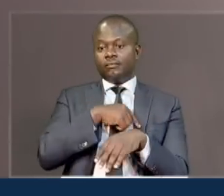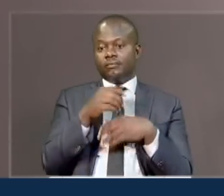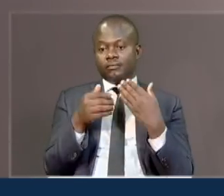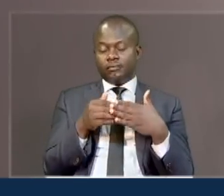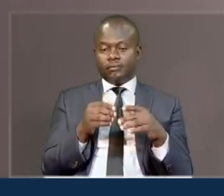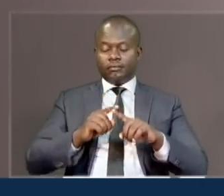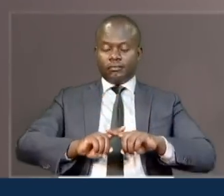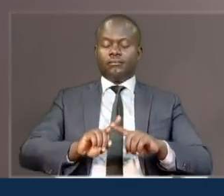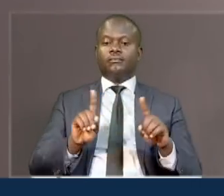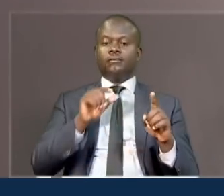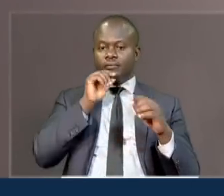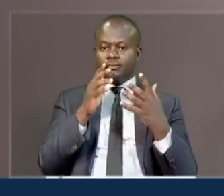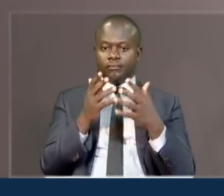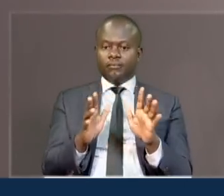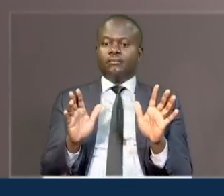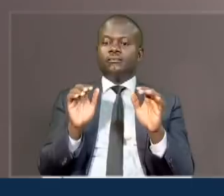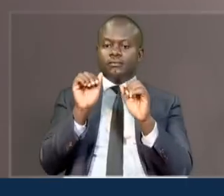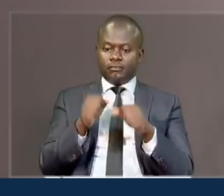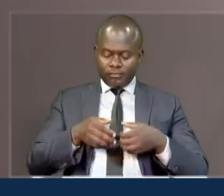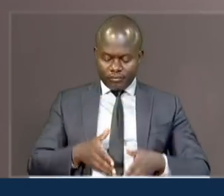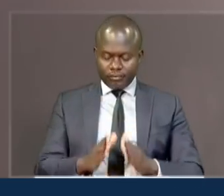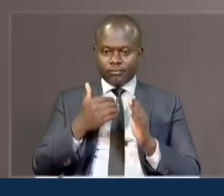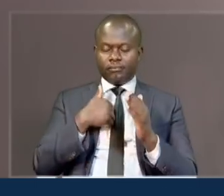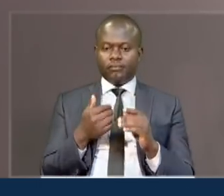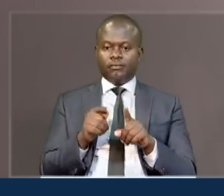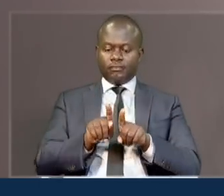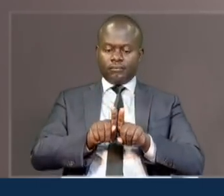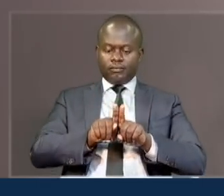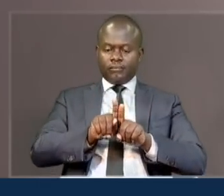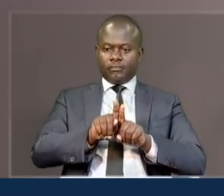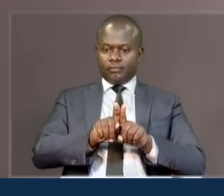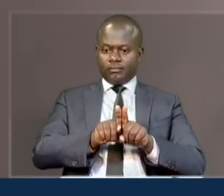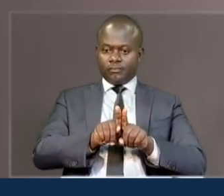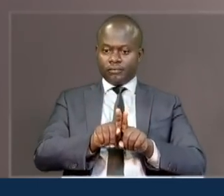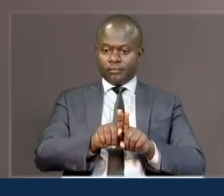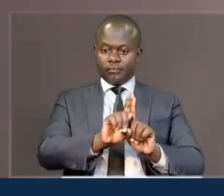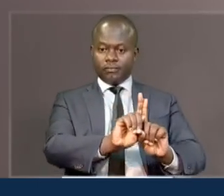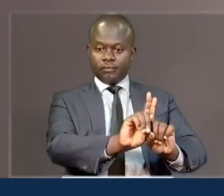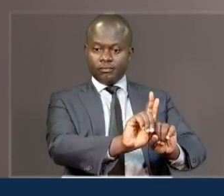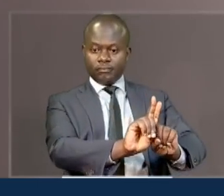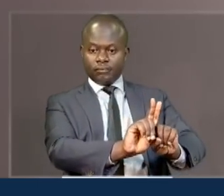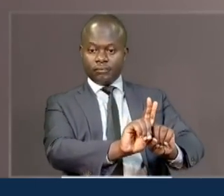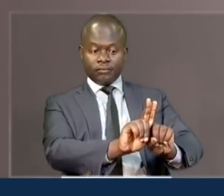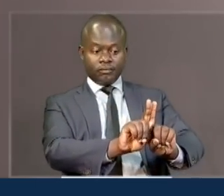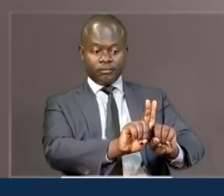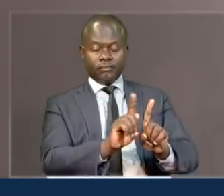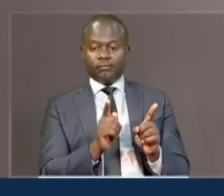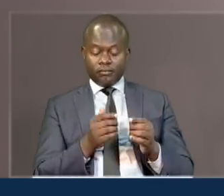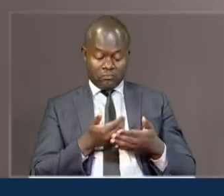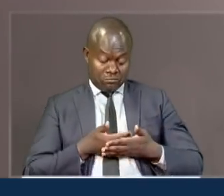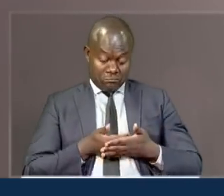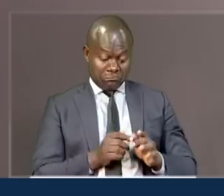uko gutandukana kutarangiye nibwo bashobora kuvuka bafatanye ikizere cyo kiba gihari gusa igikorwa